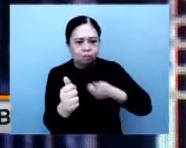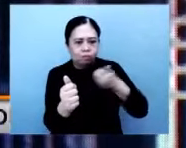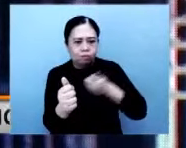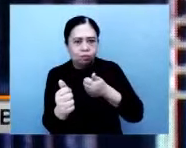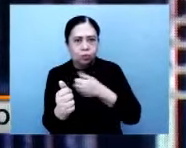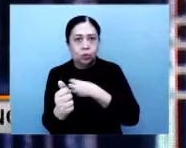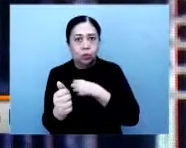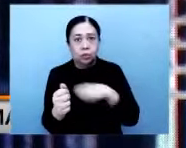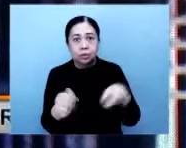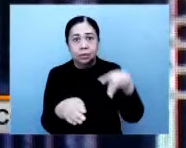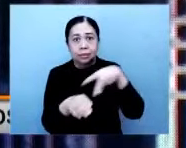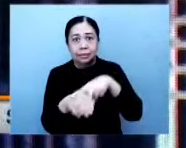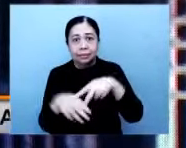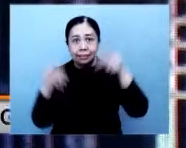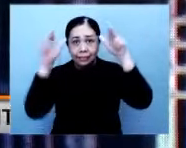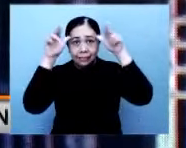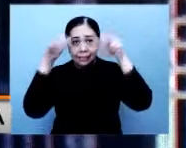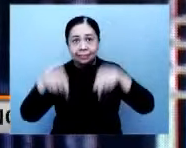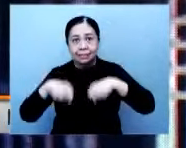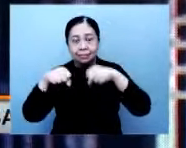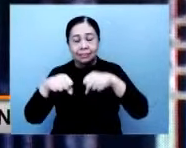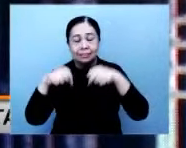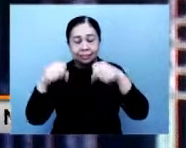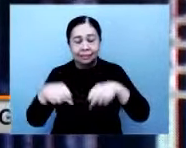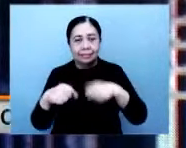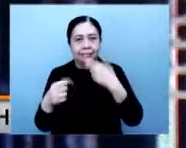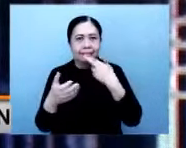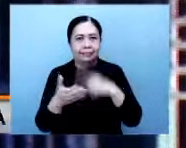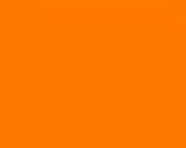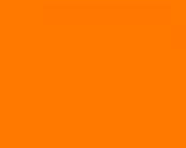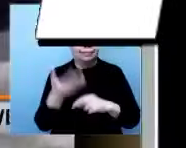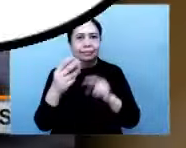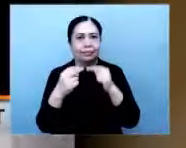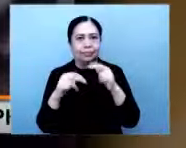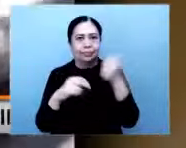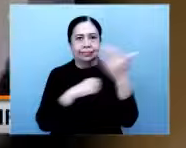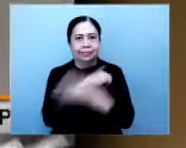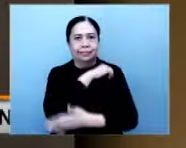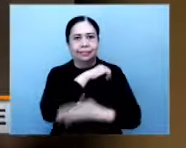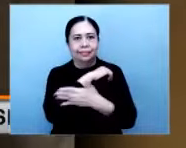sakay ng kabayo. Yan at iba pa sa Frontline News Abroad.